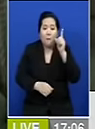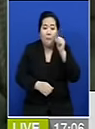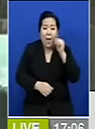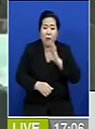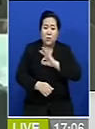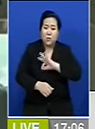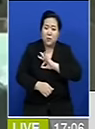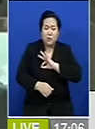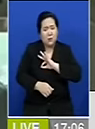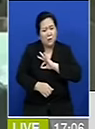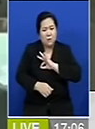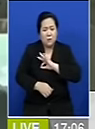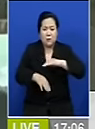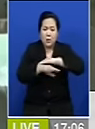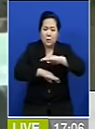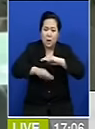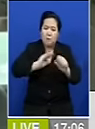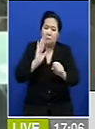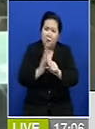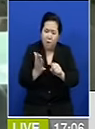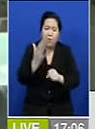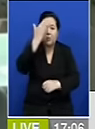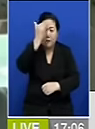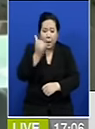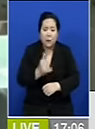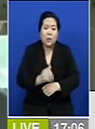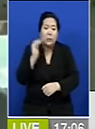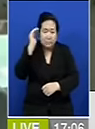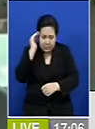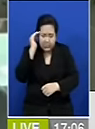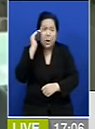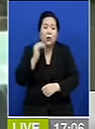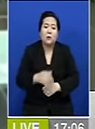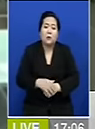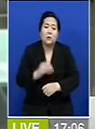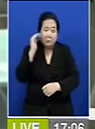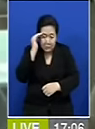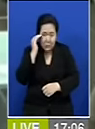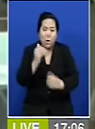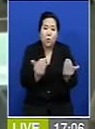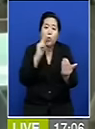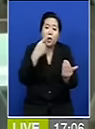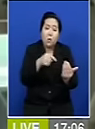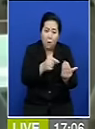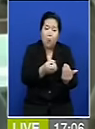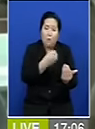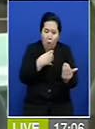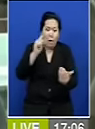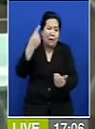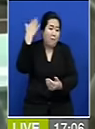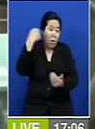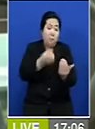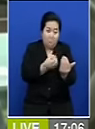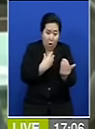าหลักฐานเนี่ยอาจจะยังไม่เพียงพอเชื่อคำบอกของลูกสาวมากกว่าที่บอกว่าในเฟิร์สเป็นผู้ต้องหาคนแรกเป็นคน